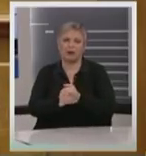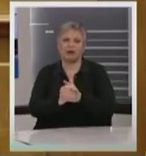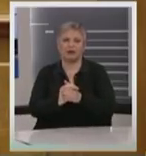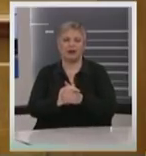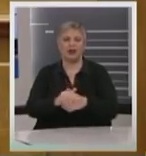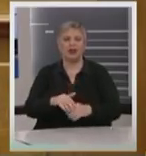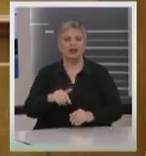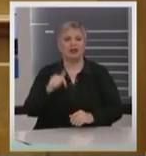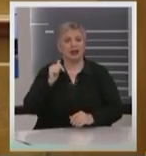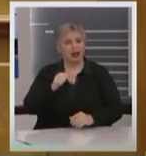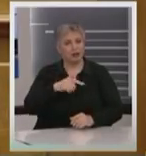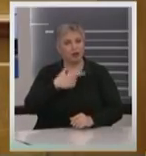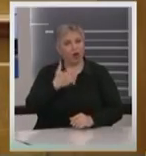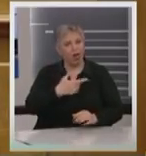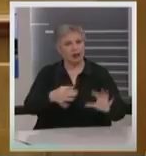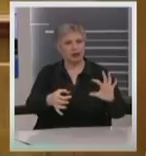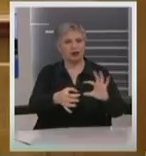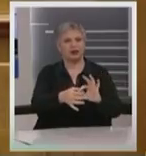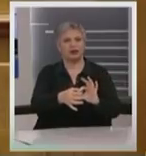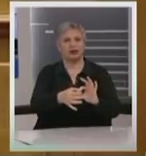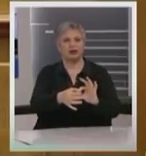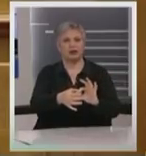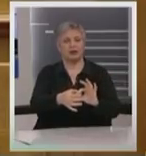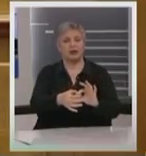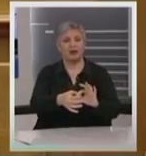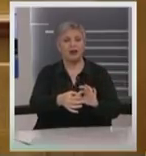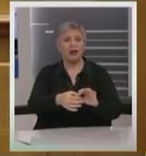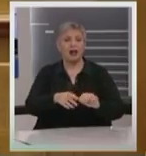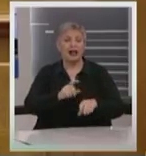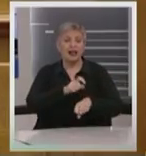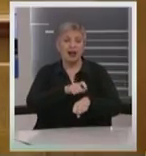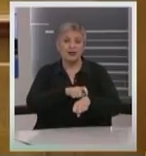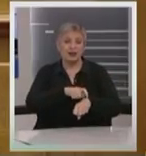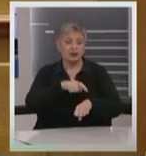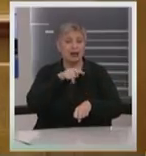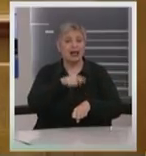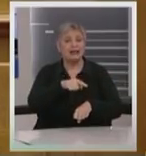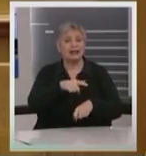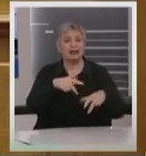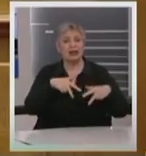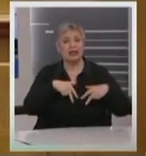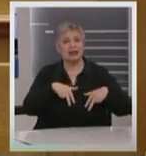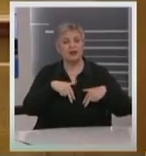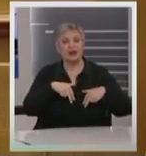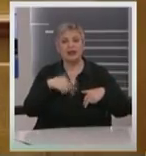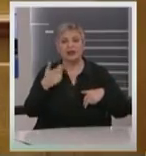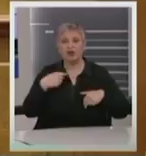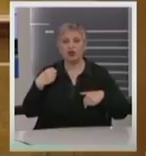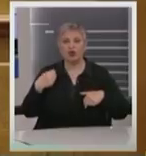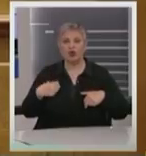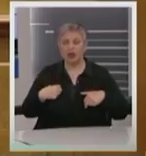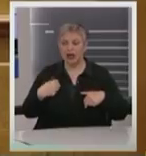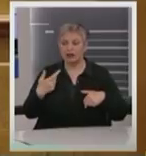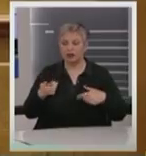να διαπλέκεστε και να συναλλάσσετε μαζί της. Την ίδια ώρα που αντί να συμμαζεύσετε το κράτος,